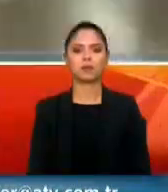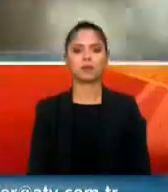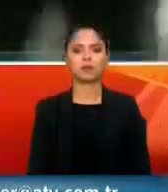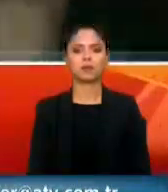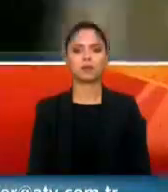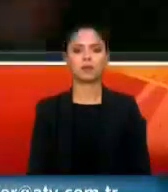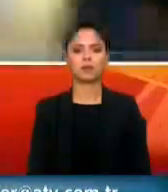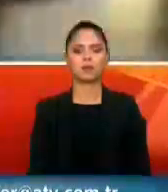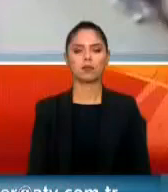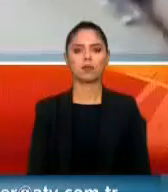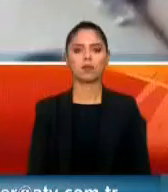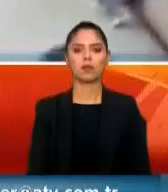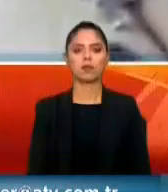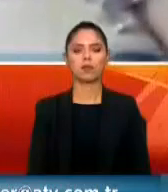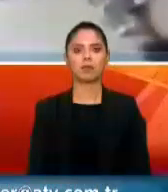abone